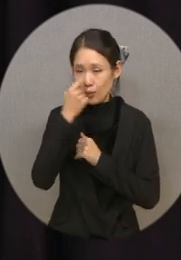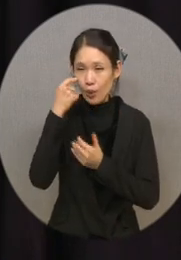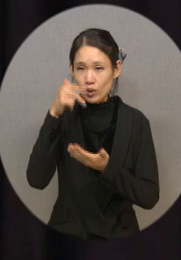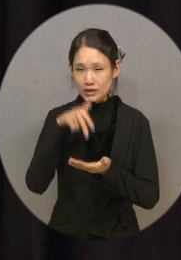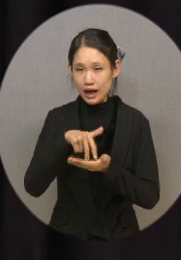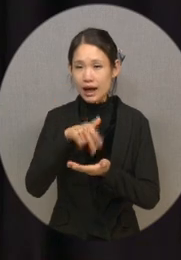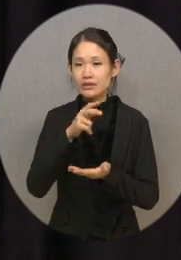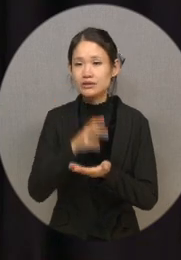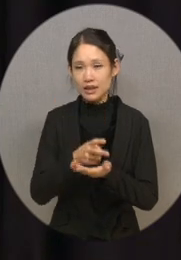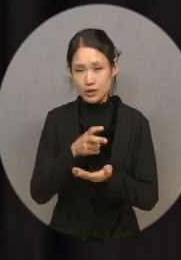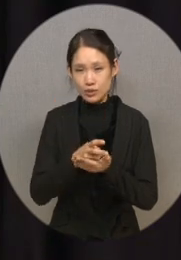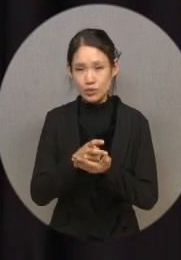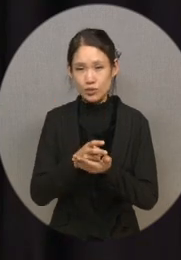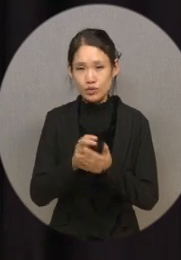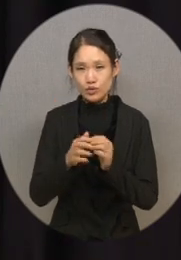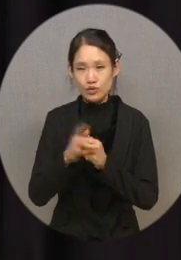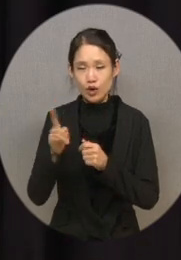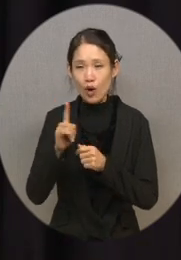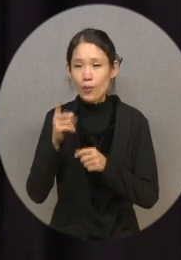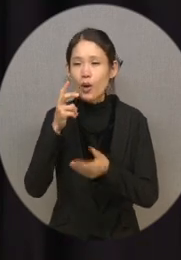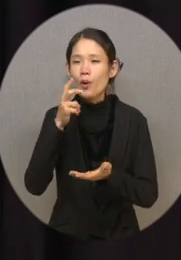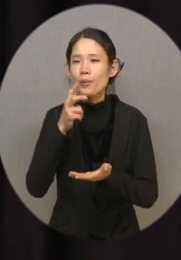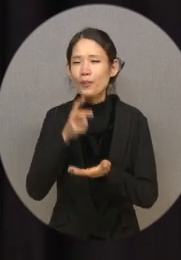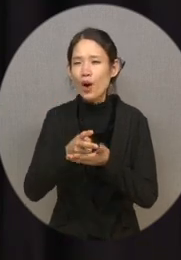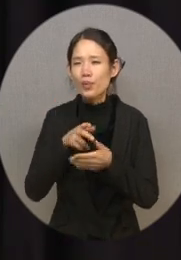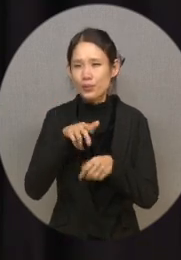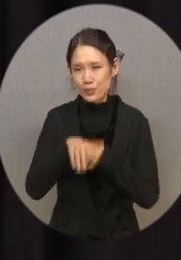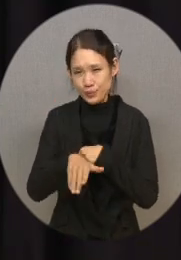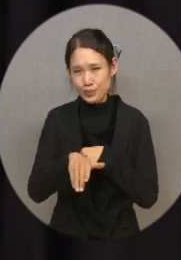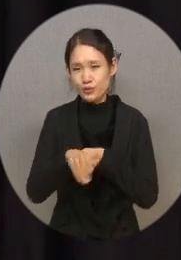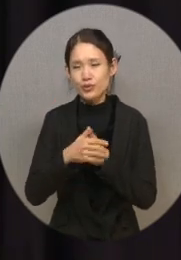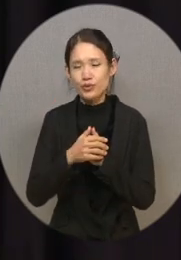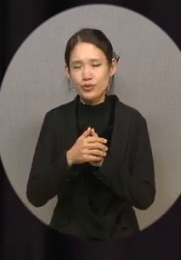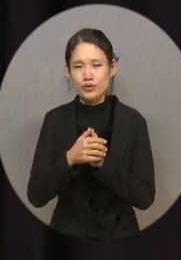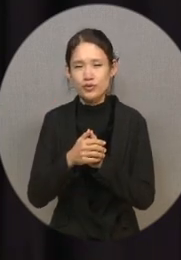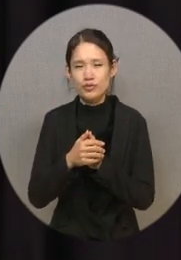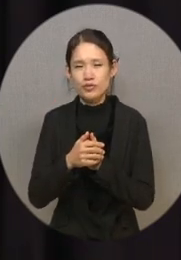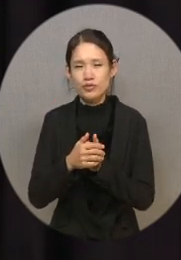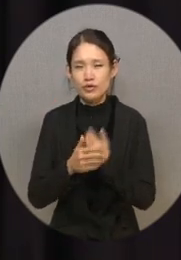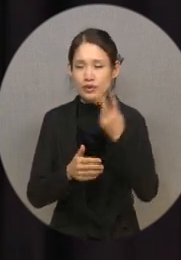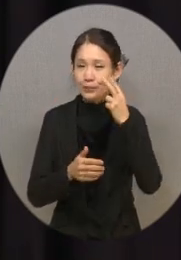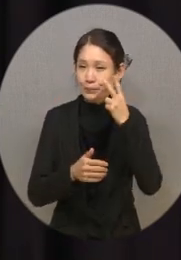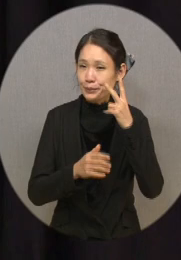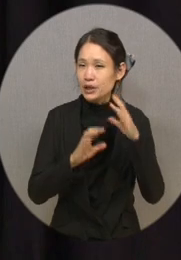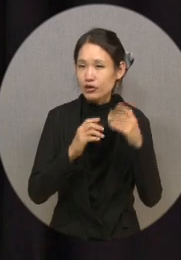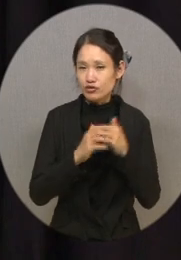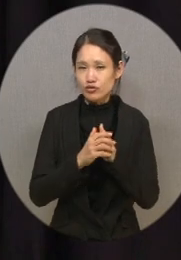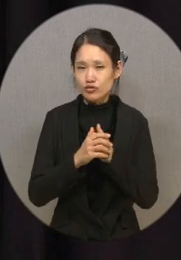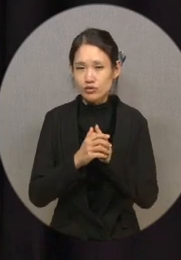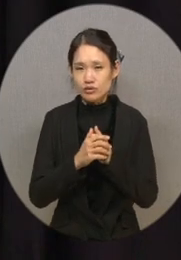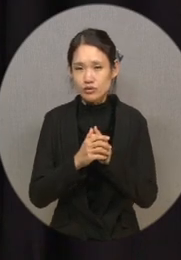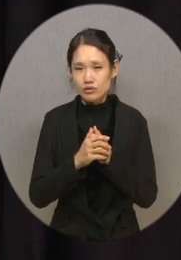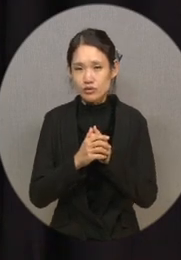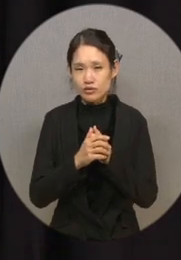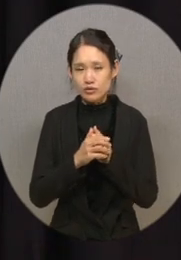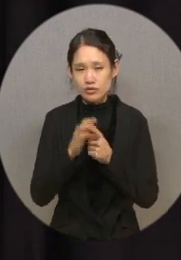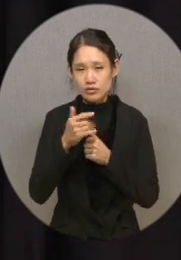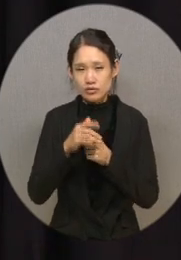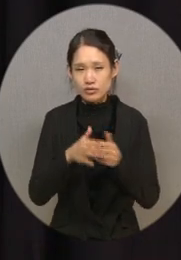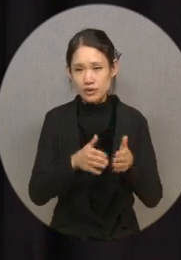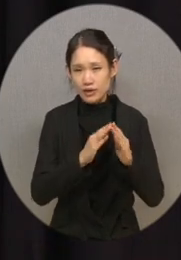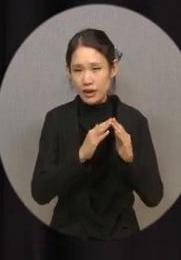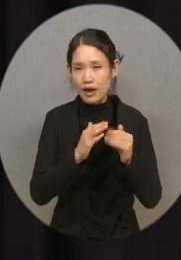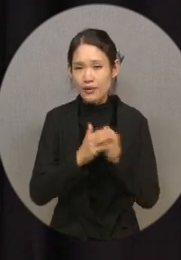만들어지고 그래서 거기는 제도 중심적이에요. 그리고 미국은 청교도가 가가지고 세운